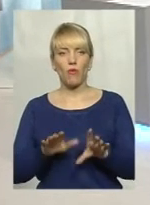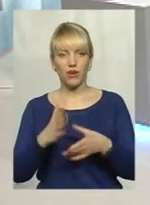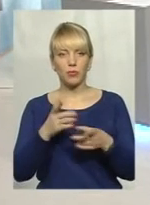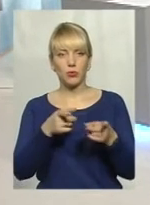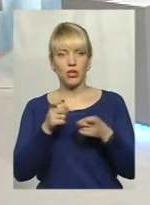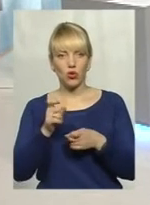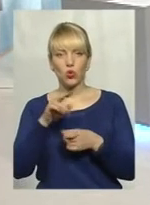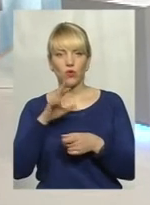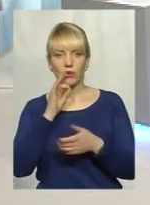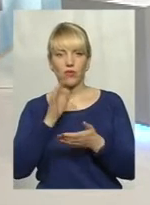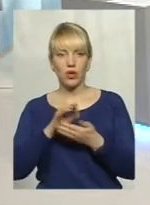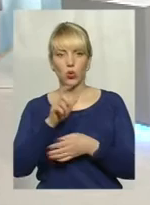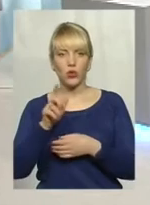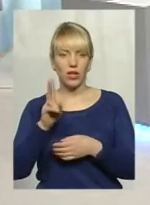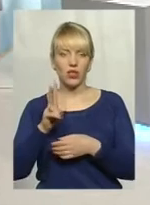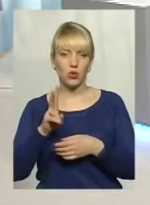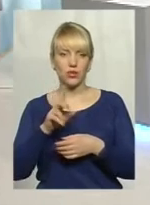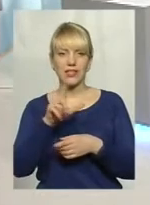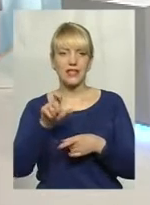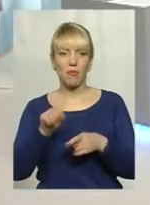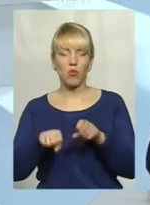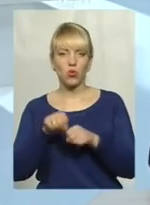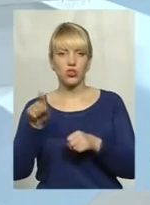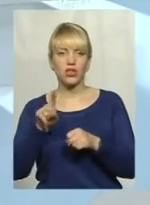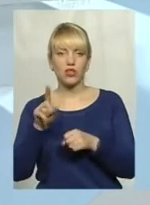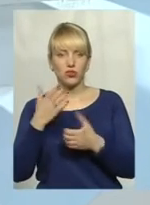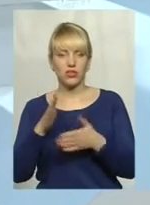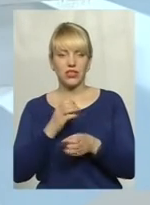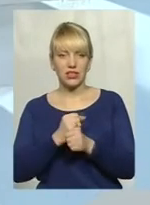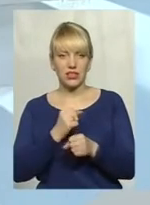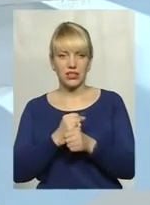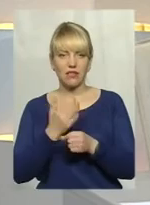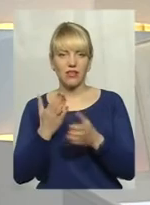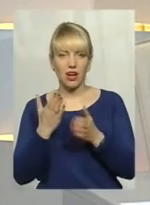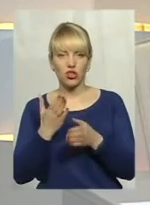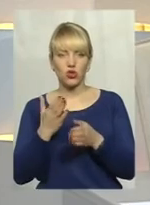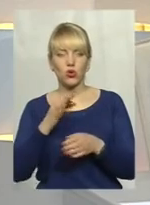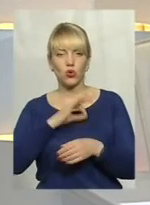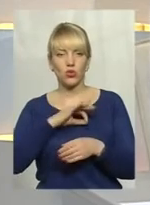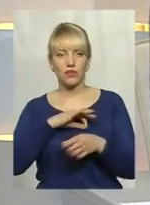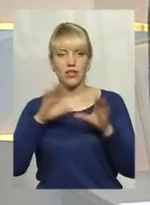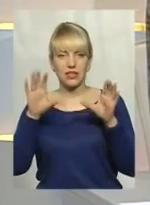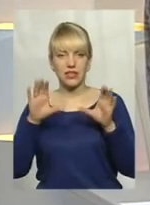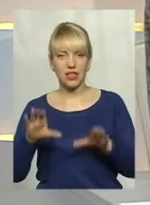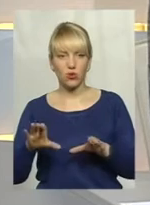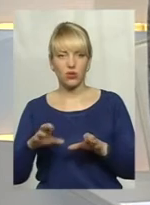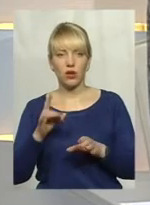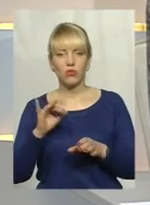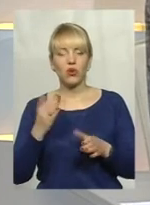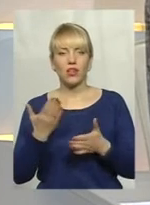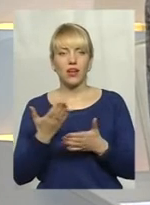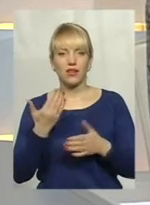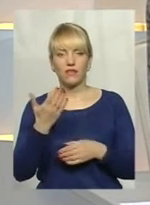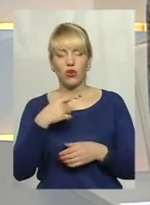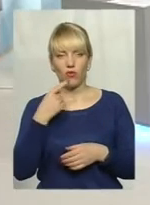за ті порушення, які вони вже здійснили? Якщо користуватися от законами, які ви, про які ви нині